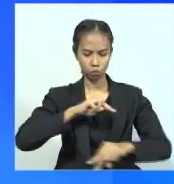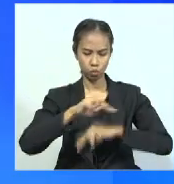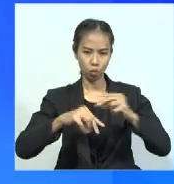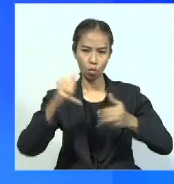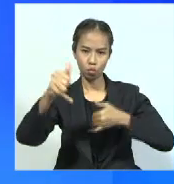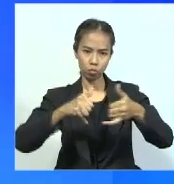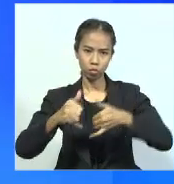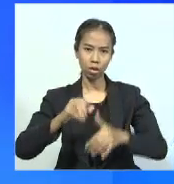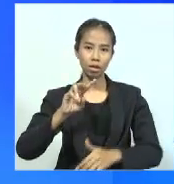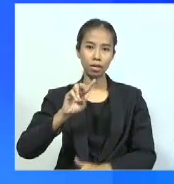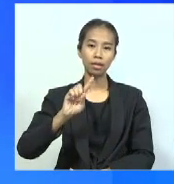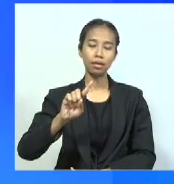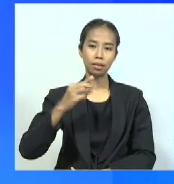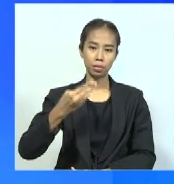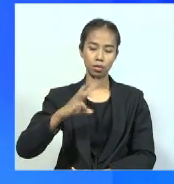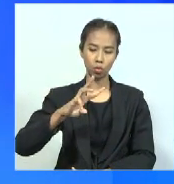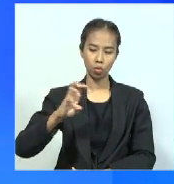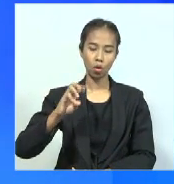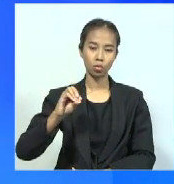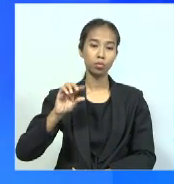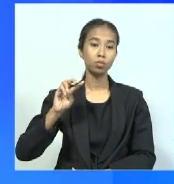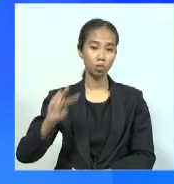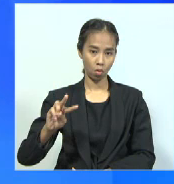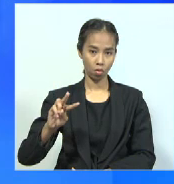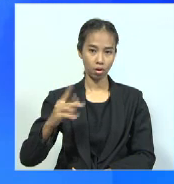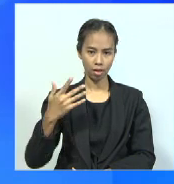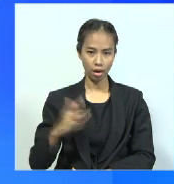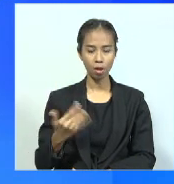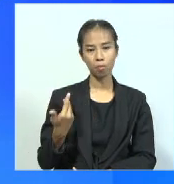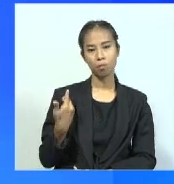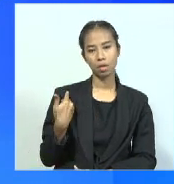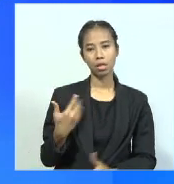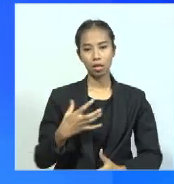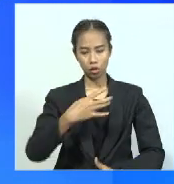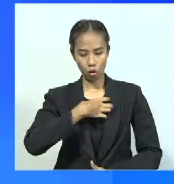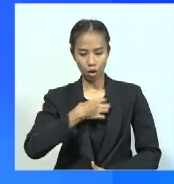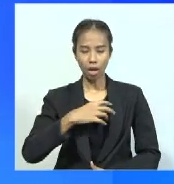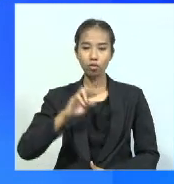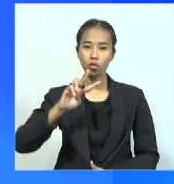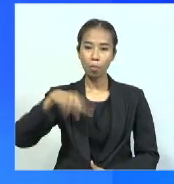วจเลือก 1,662 คนในจำนวนนี้กองทัพต้องการ